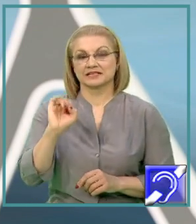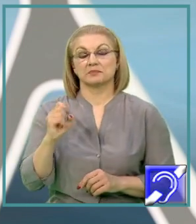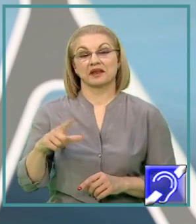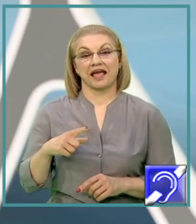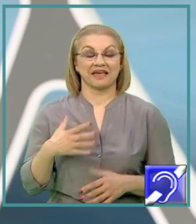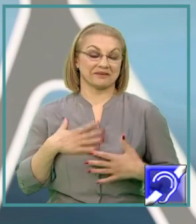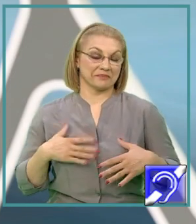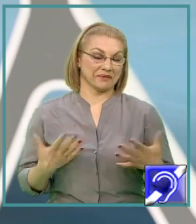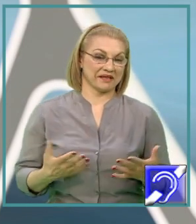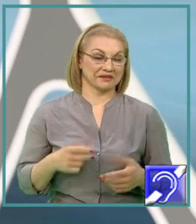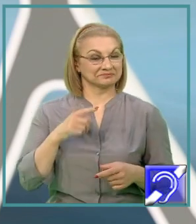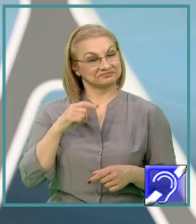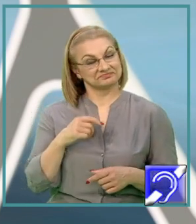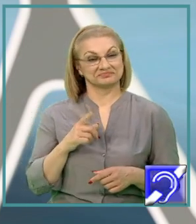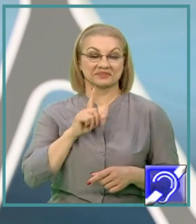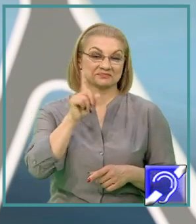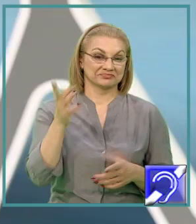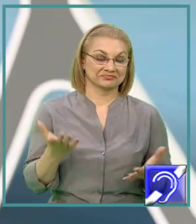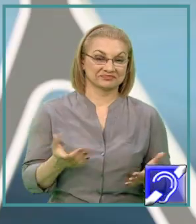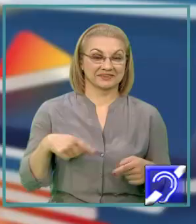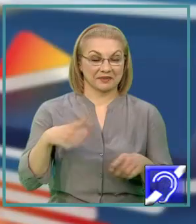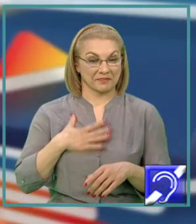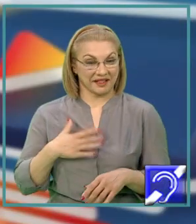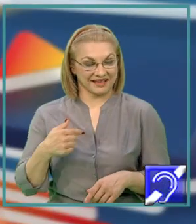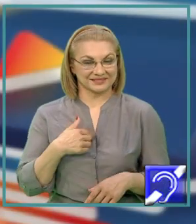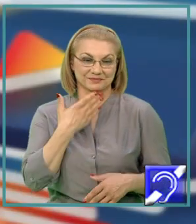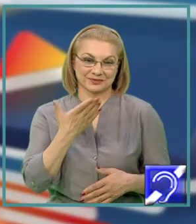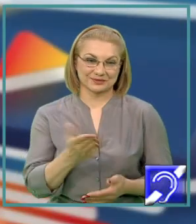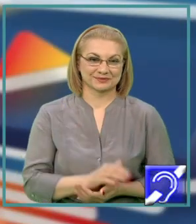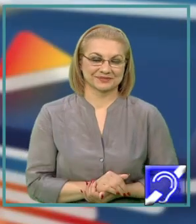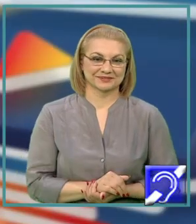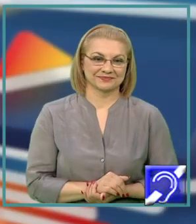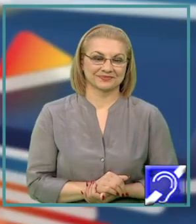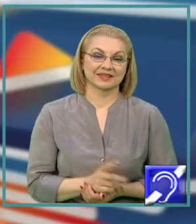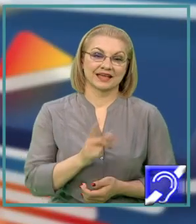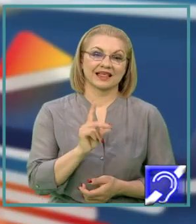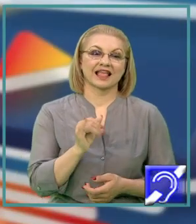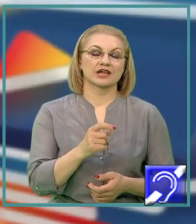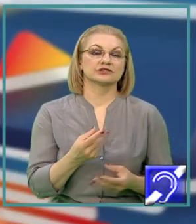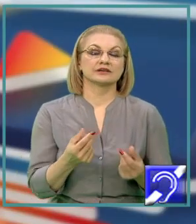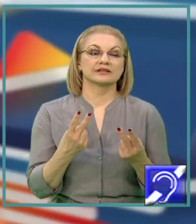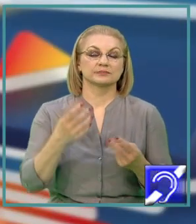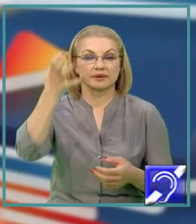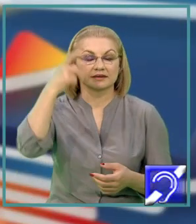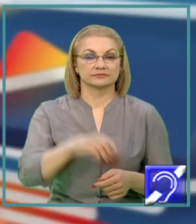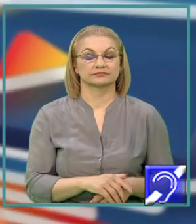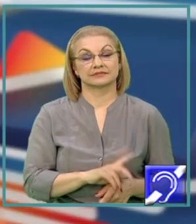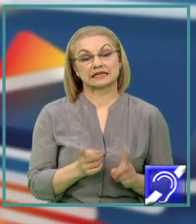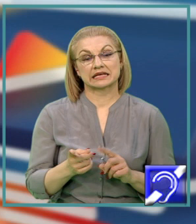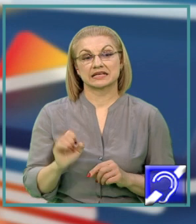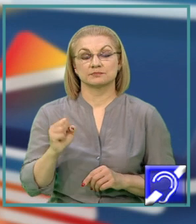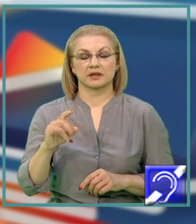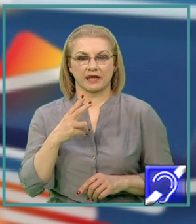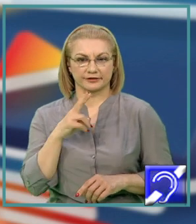pare bine că-ți place și ești mulțumită. Dacia, cât ai dat pe ea? Spirache